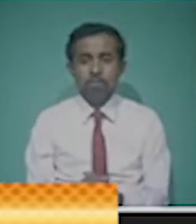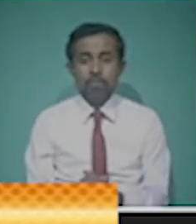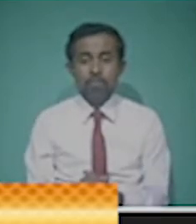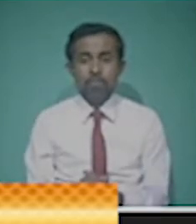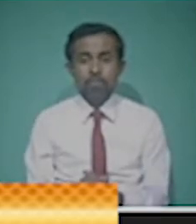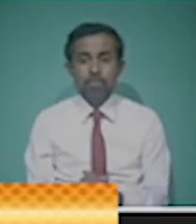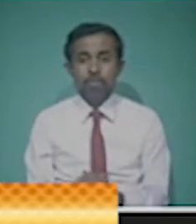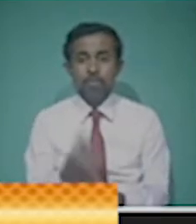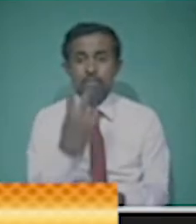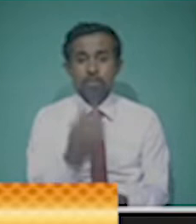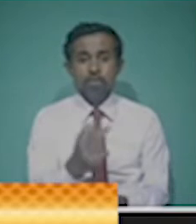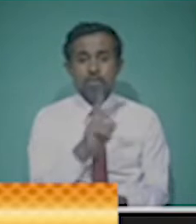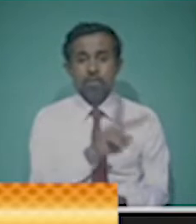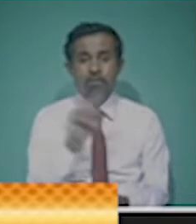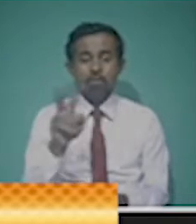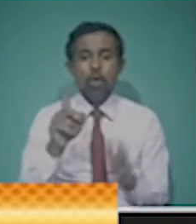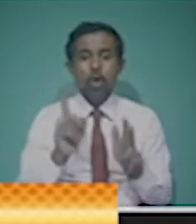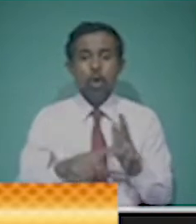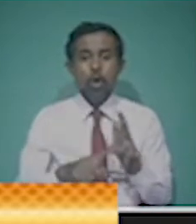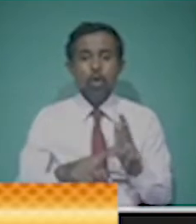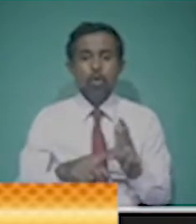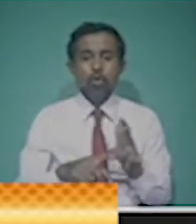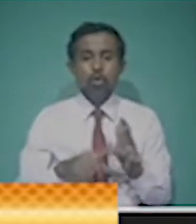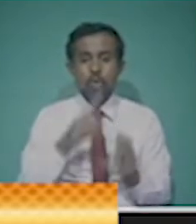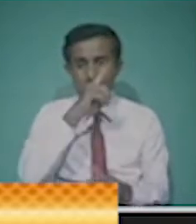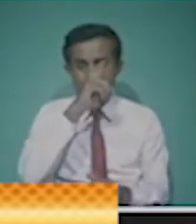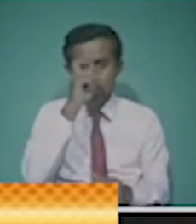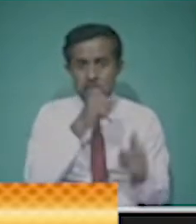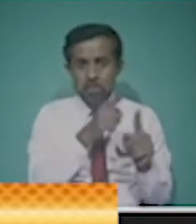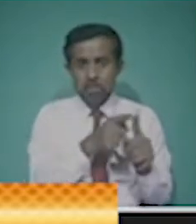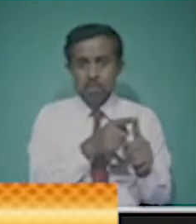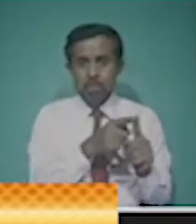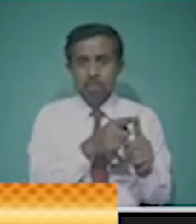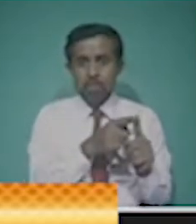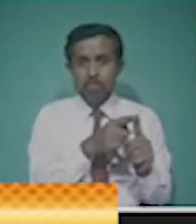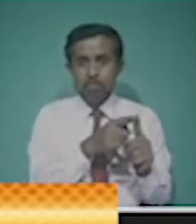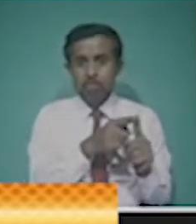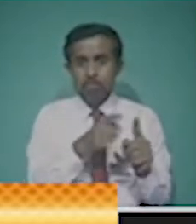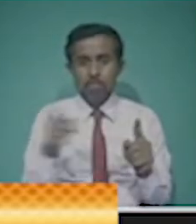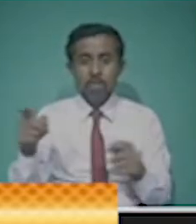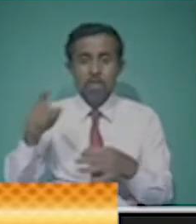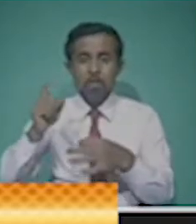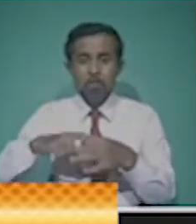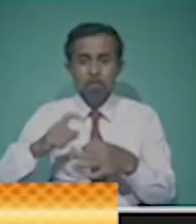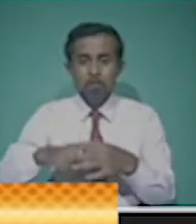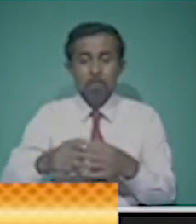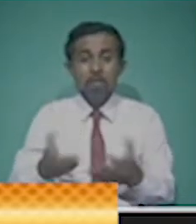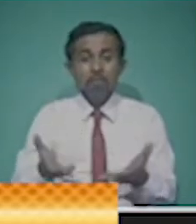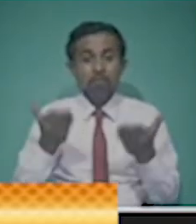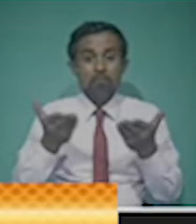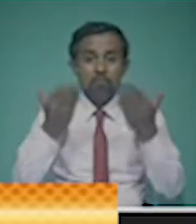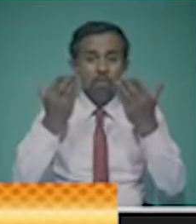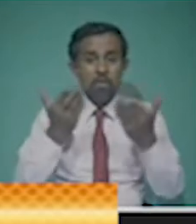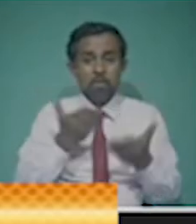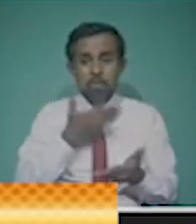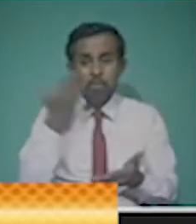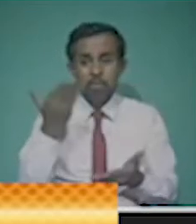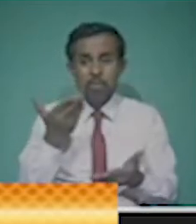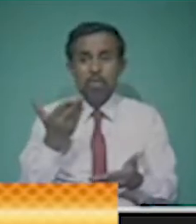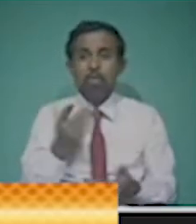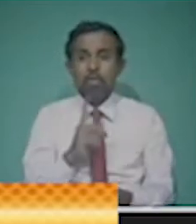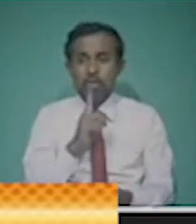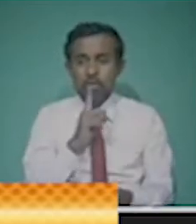முதல் 2023 ஆண்டு பிப்ரவரி வரை மிகவும் கடுமையாக இருக்கும் என்று கூறப்பட்டது. Yes, I am finishing off. Just a few seconds.